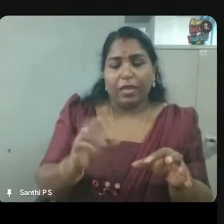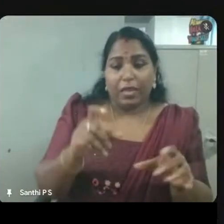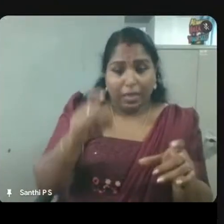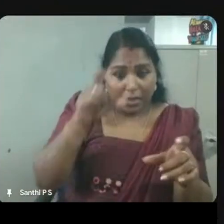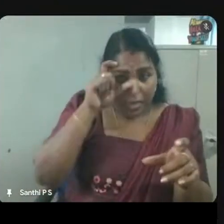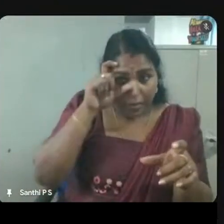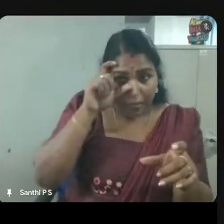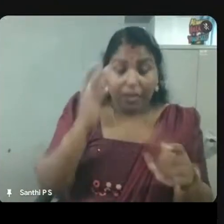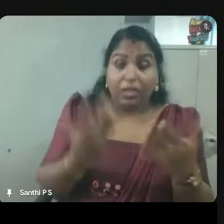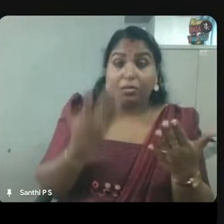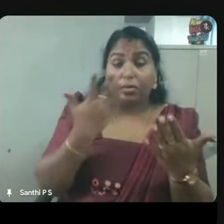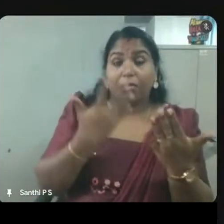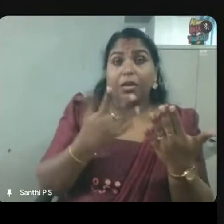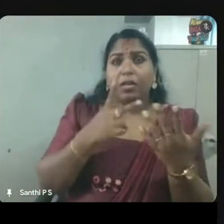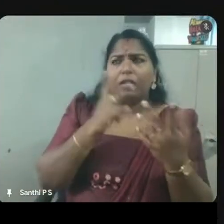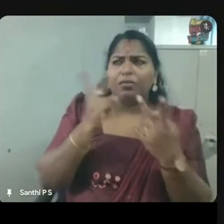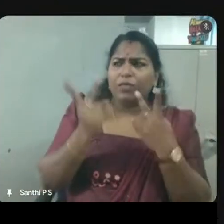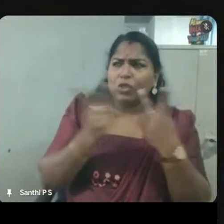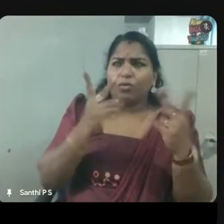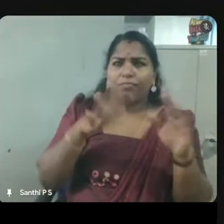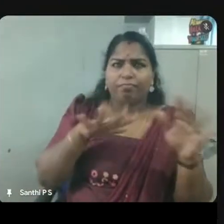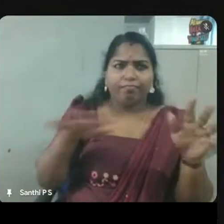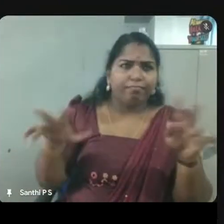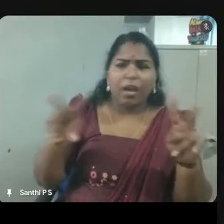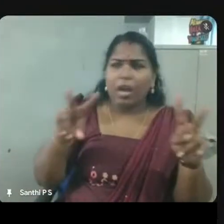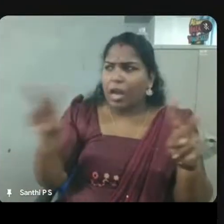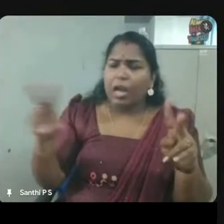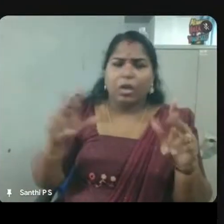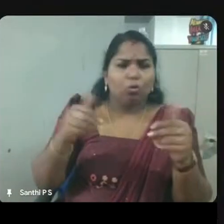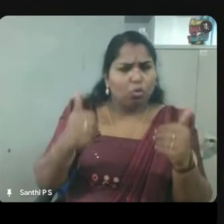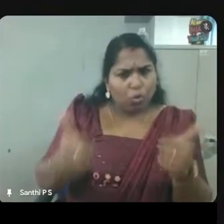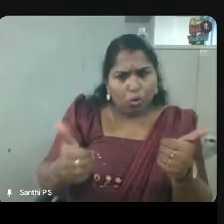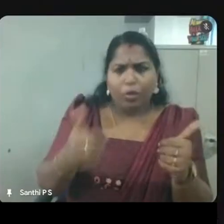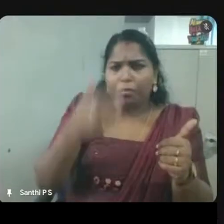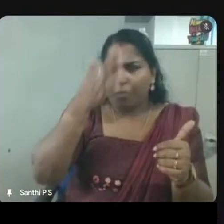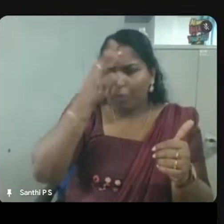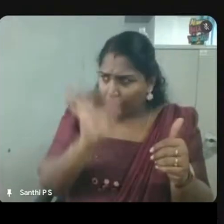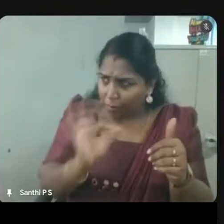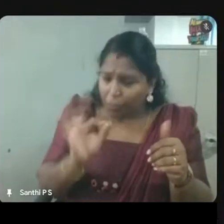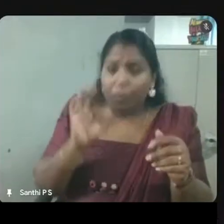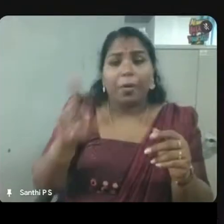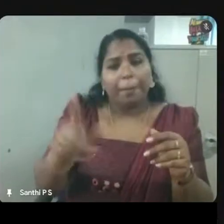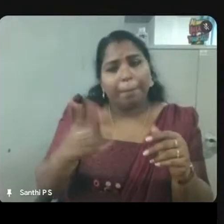ഫീൽഡിനെ ബാധിക്കുന്നുണ്ടോ, അതും നമുക്ക് ഒരു കാഴ്ചക്കുറവുണ്ടോ എന്നുള്ളത്